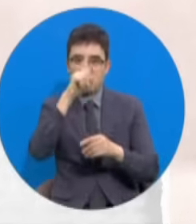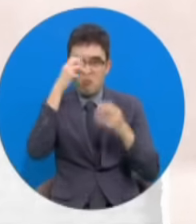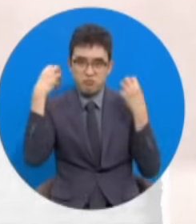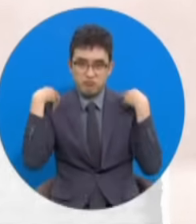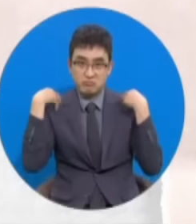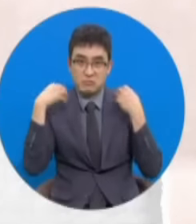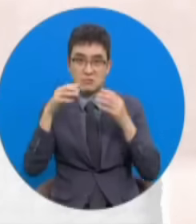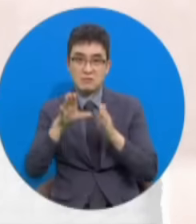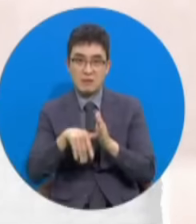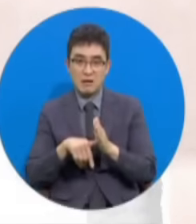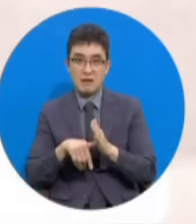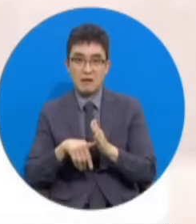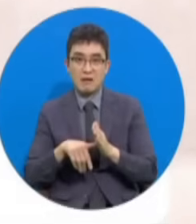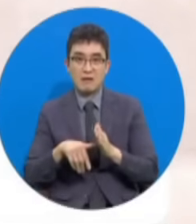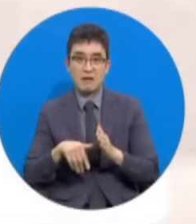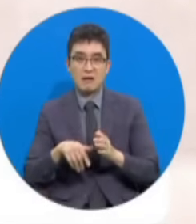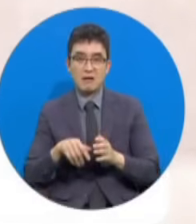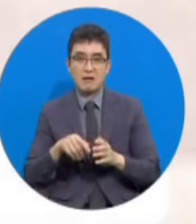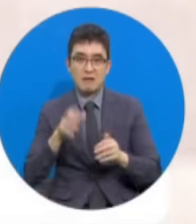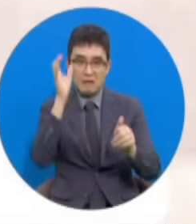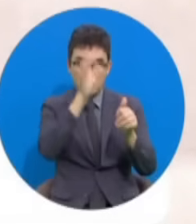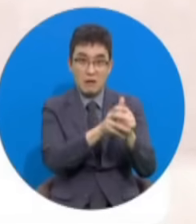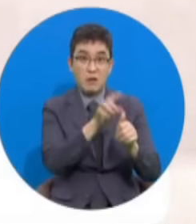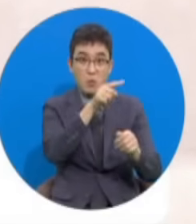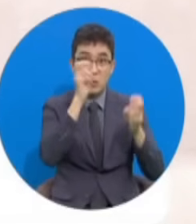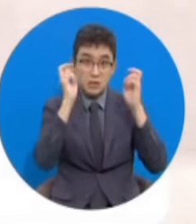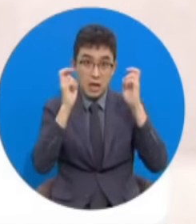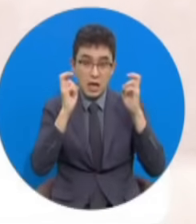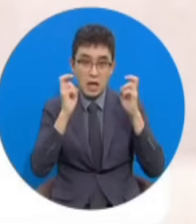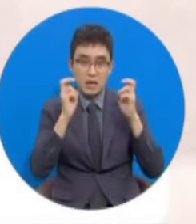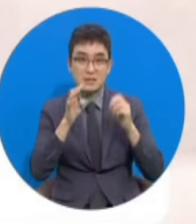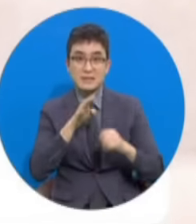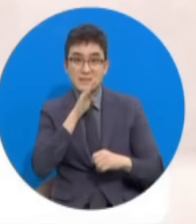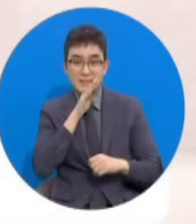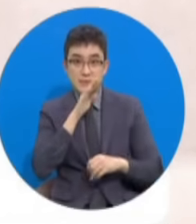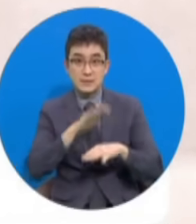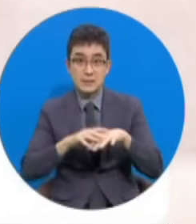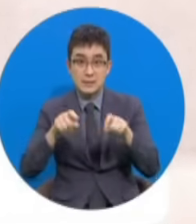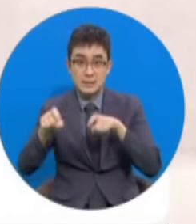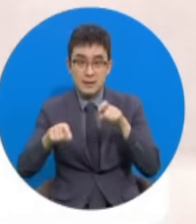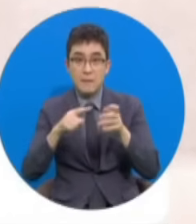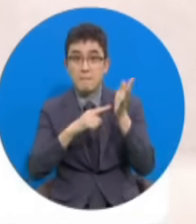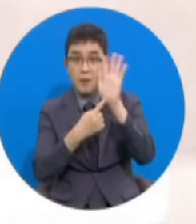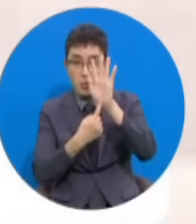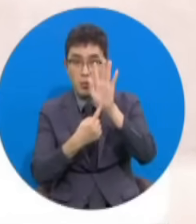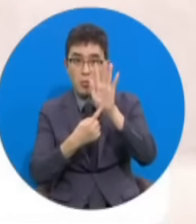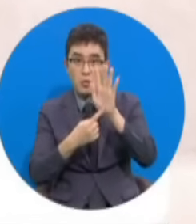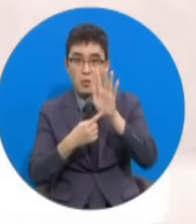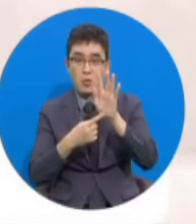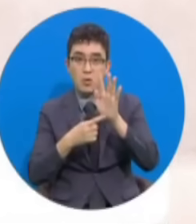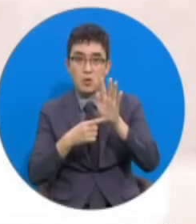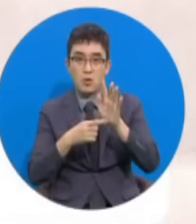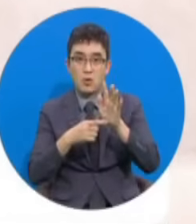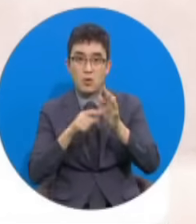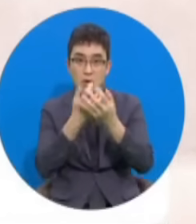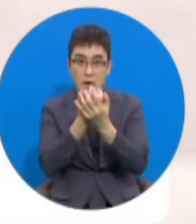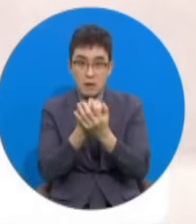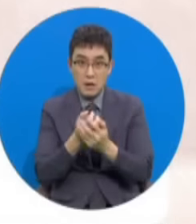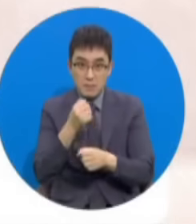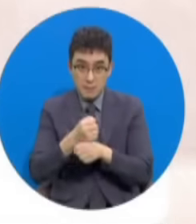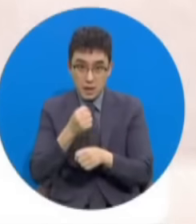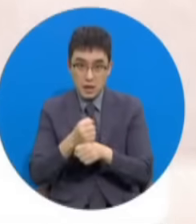의뢰된 농협회사 용역회사라고 하지만 실질적으로 이것이 발표되고 작성된 최종